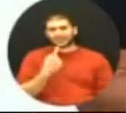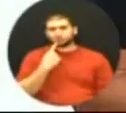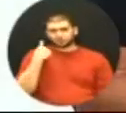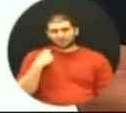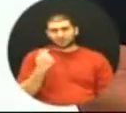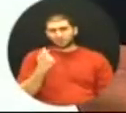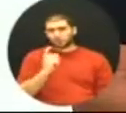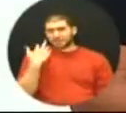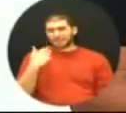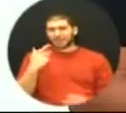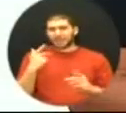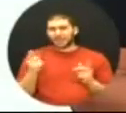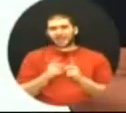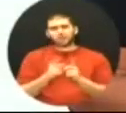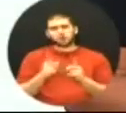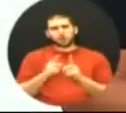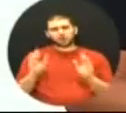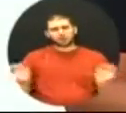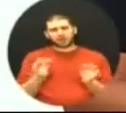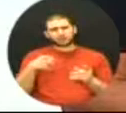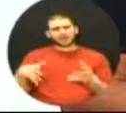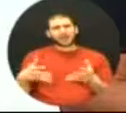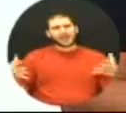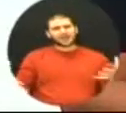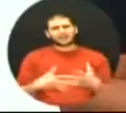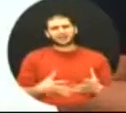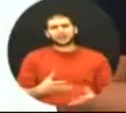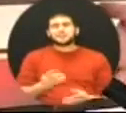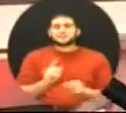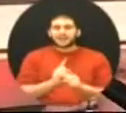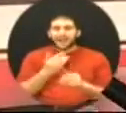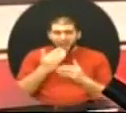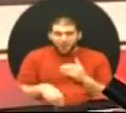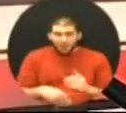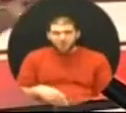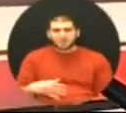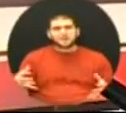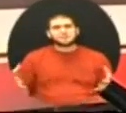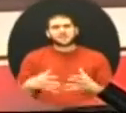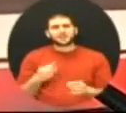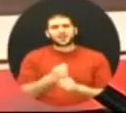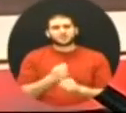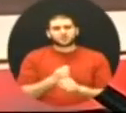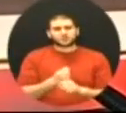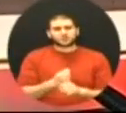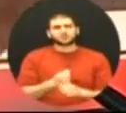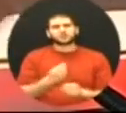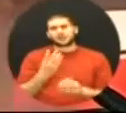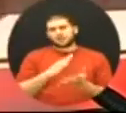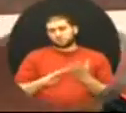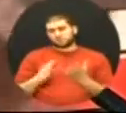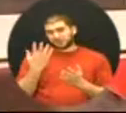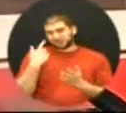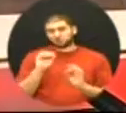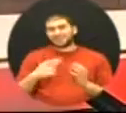כמעט לא הייתה עצרת, אנשים הבית צריכים לדעת את זה. מפלגת העבודה ברגע האחרון, ברגע האחרון, מפלגת העבודה, 4 או 5 קיבל על עצמו את ה... כדי